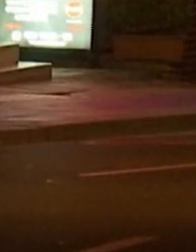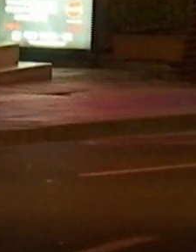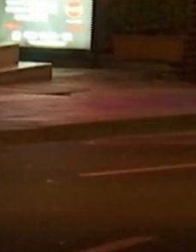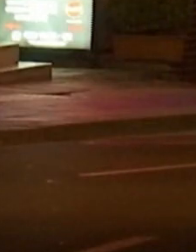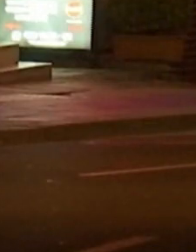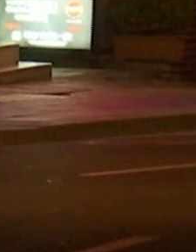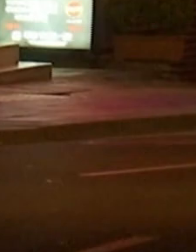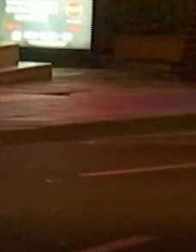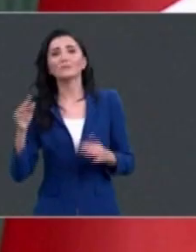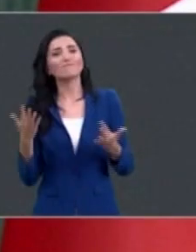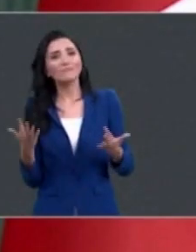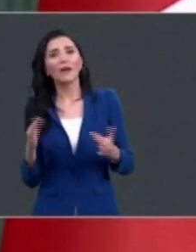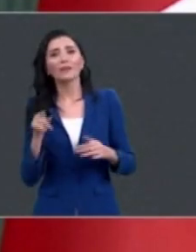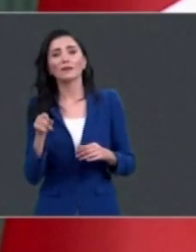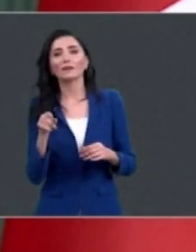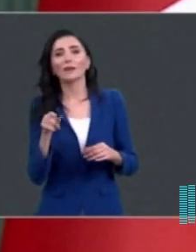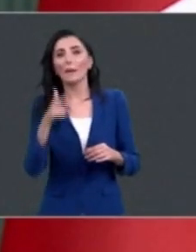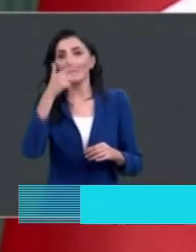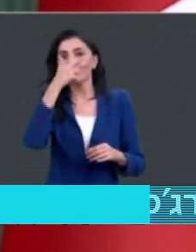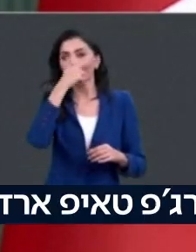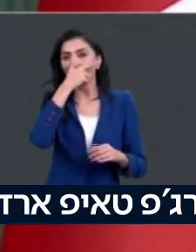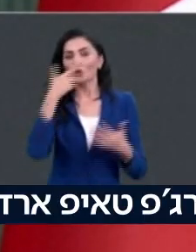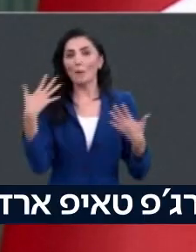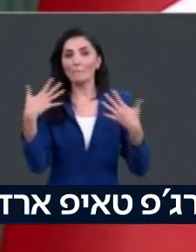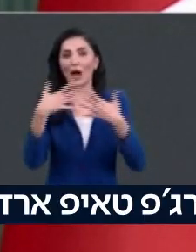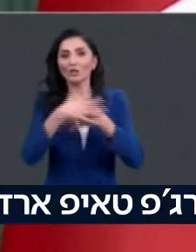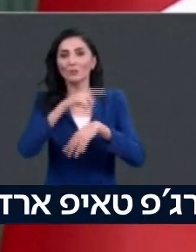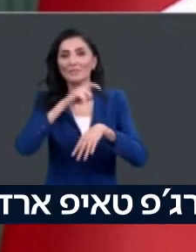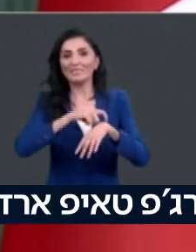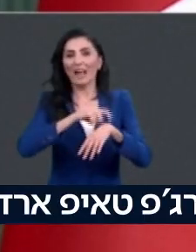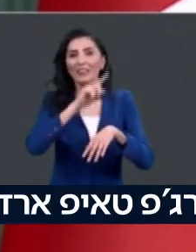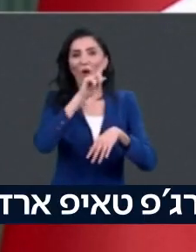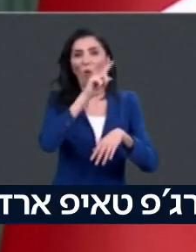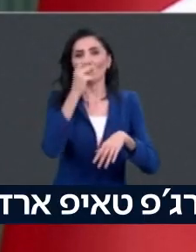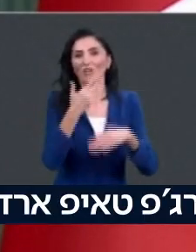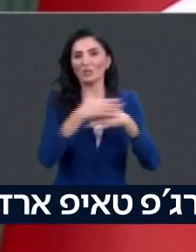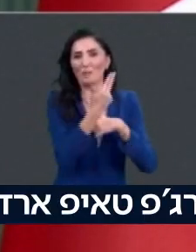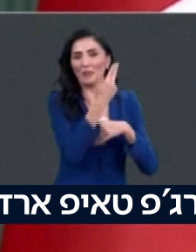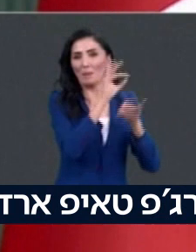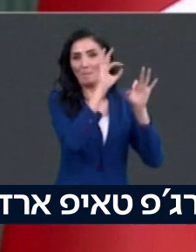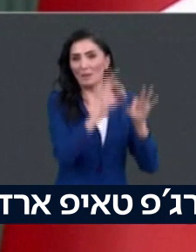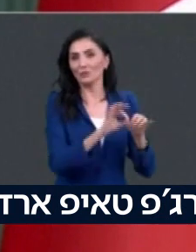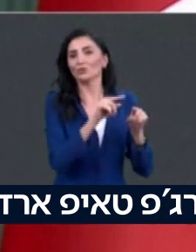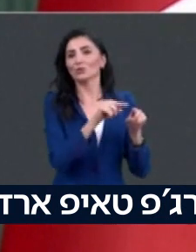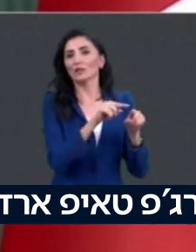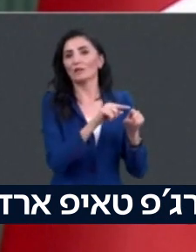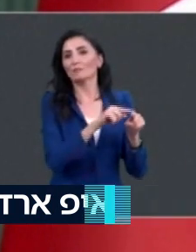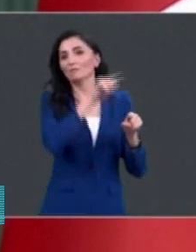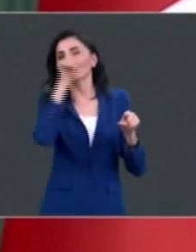2021 yani perşembe akşamı saat on 9'dan başlayıp